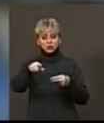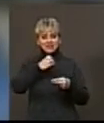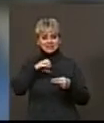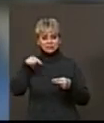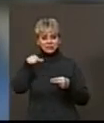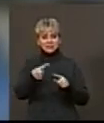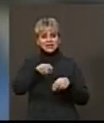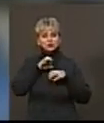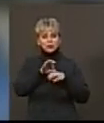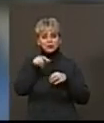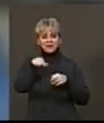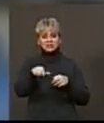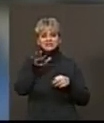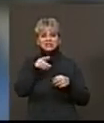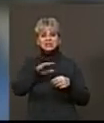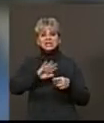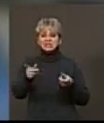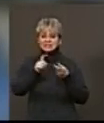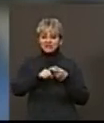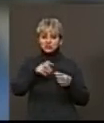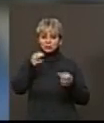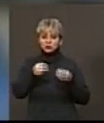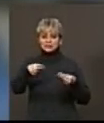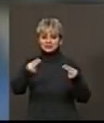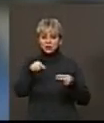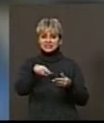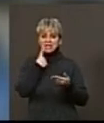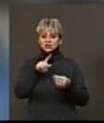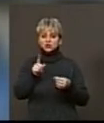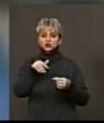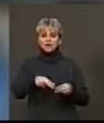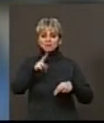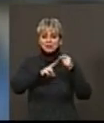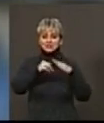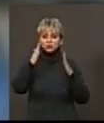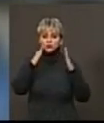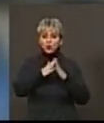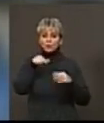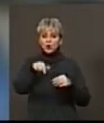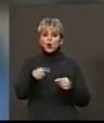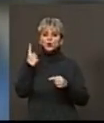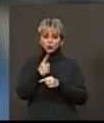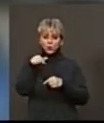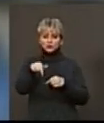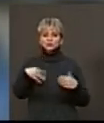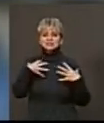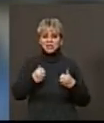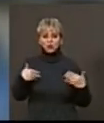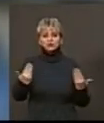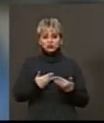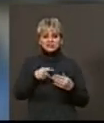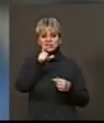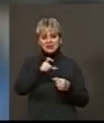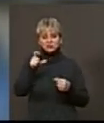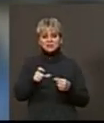экспертиз, которые проводились в суде независимые, в заключении сказано, что возведенное строение несет угрозу здоровью и жизни